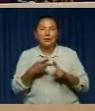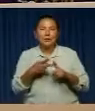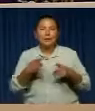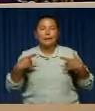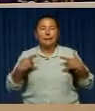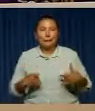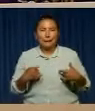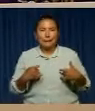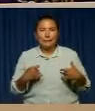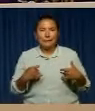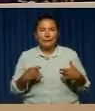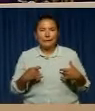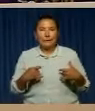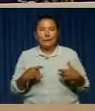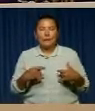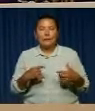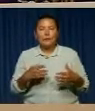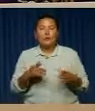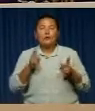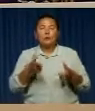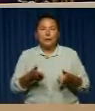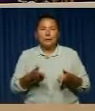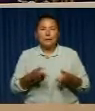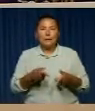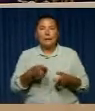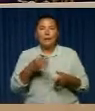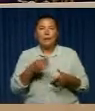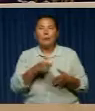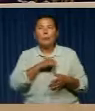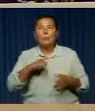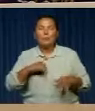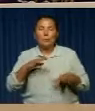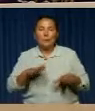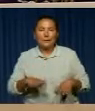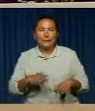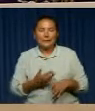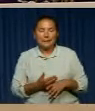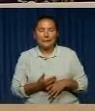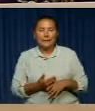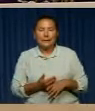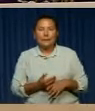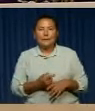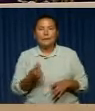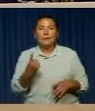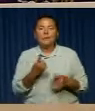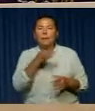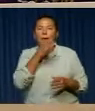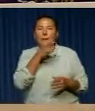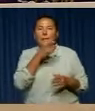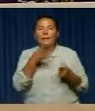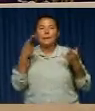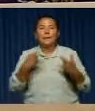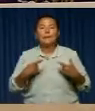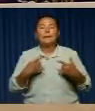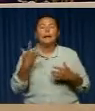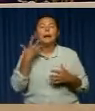рентген, дәлелсіз түскен рентген ол ағзаға өзінің орнын қалдырады. Солай ғой. Ол бір қай уақытта біз рентгенге